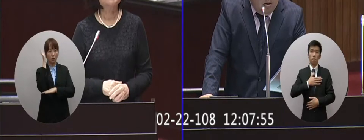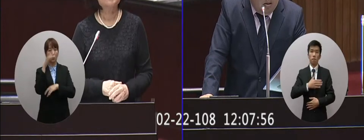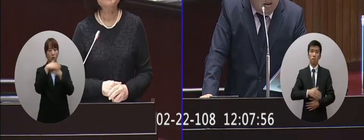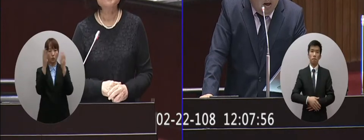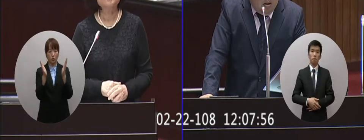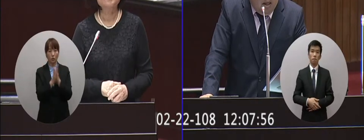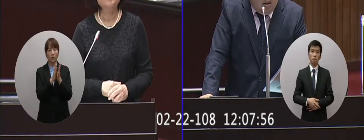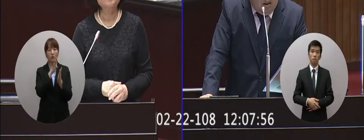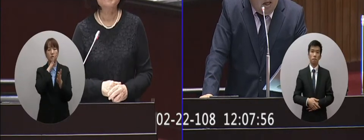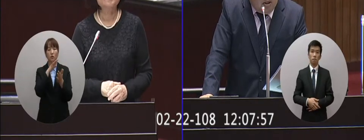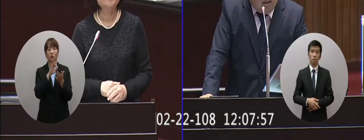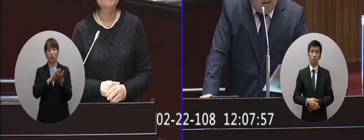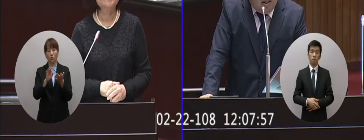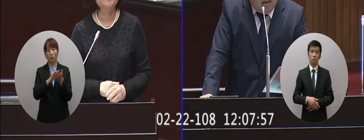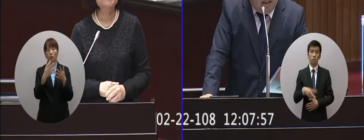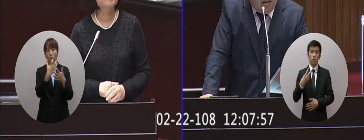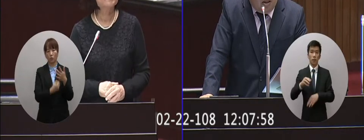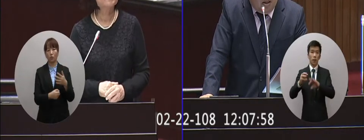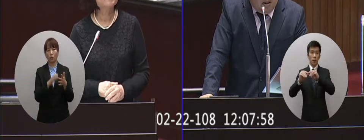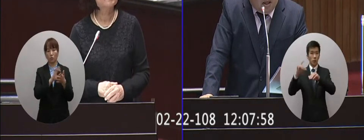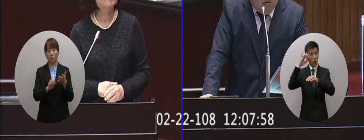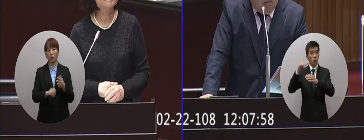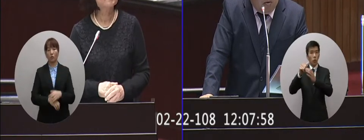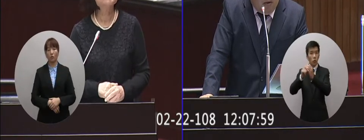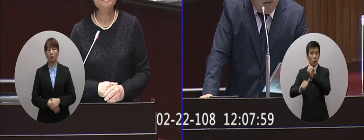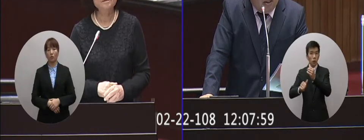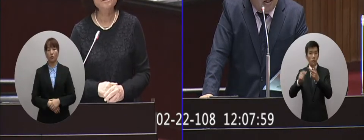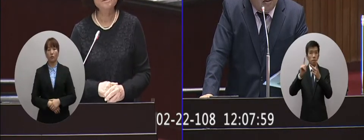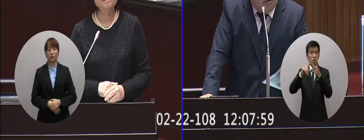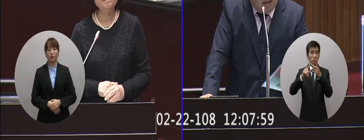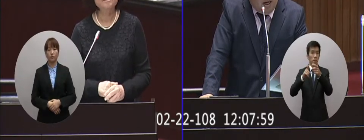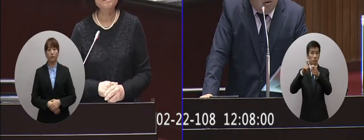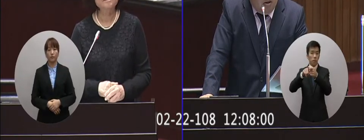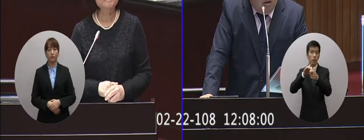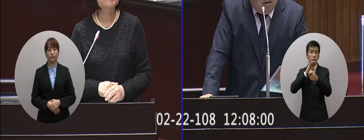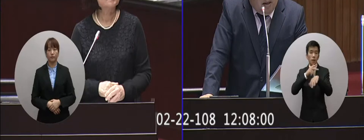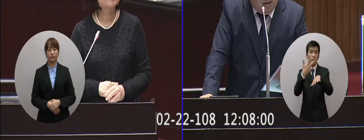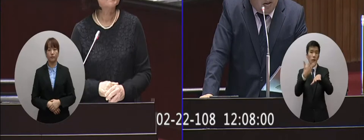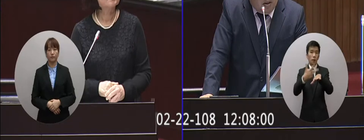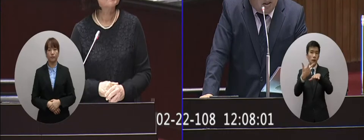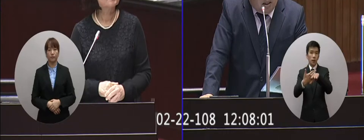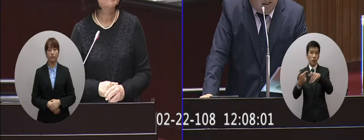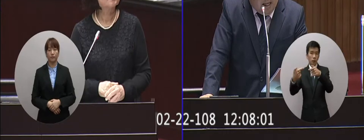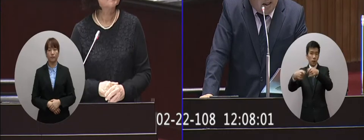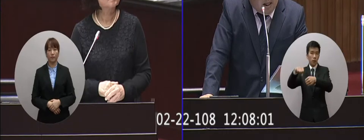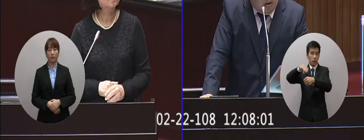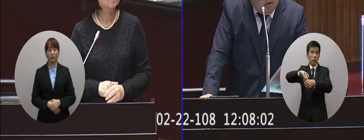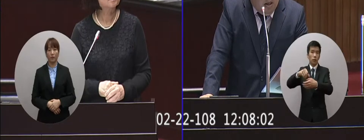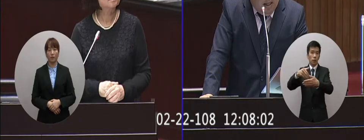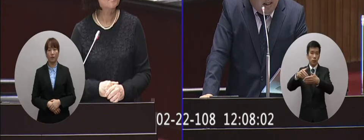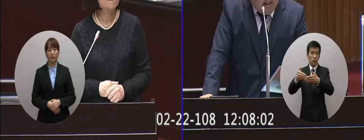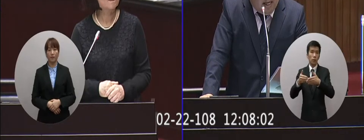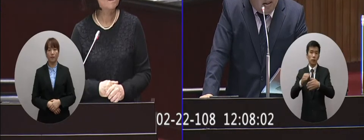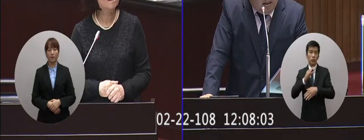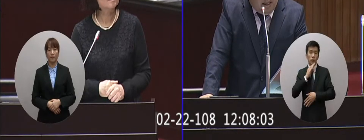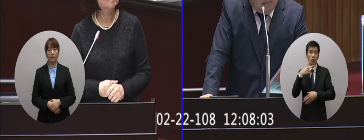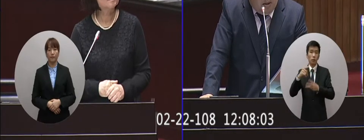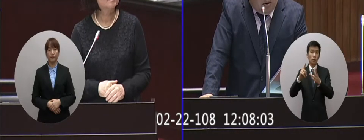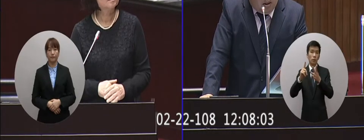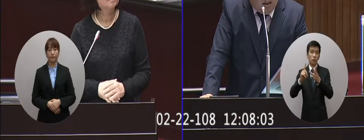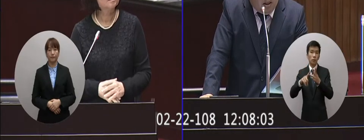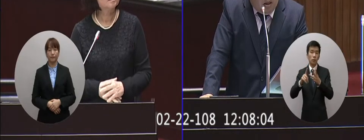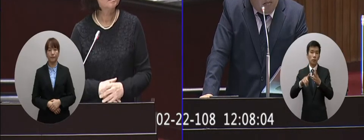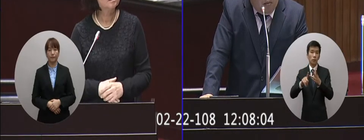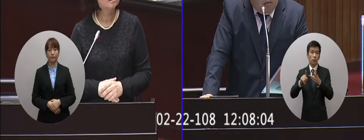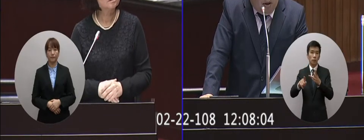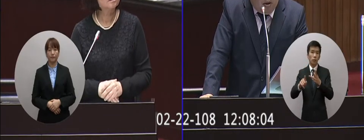用扣除。 好，那地方创生第二支箭是科技导入，那我想这个是回到他们的提案内容。那第三支箭叫